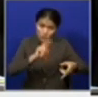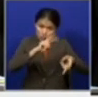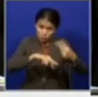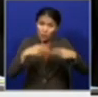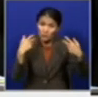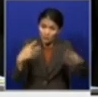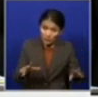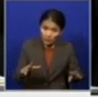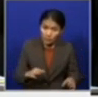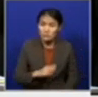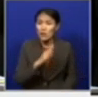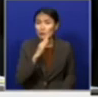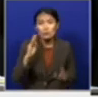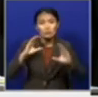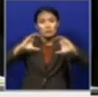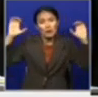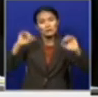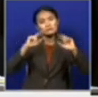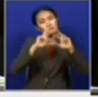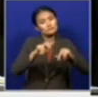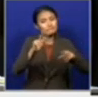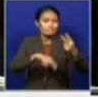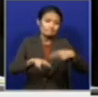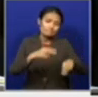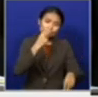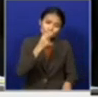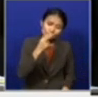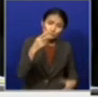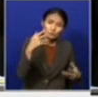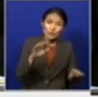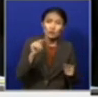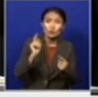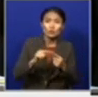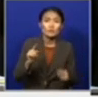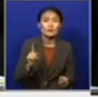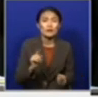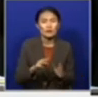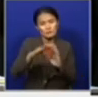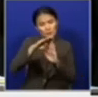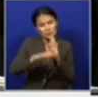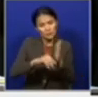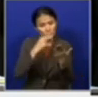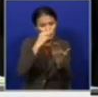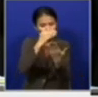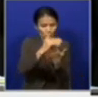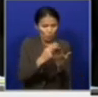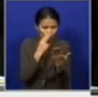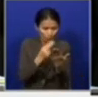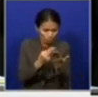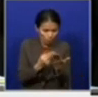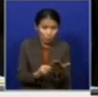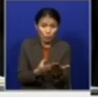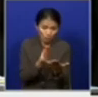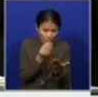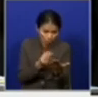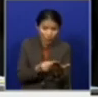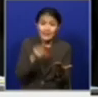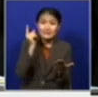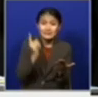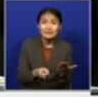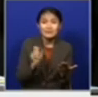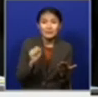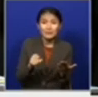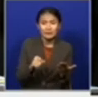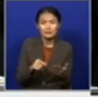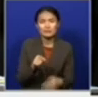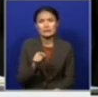เอกชนต่างชาติเข้ามาแข่งขันกับรัฐวิสาหกิจไทยในเรื่องของการตลาดซึ่งในประเด็นนี้เราต้องมี